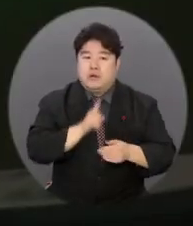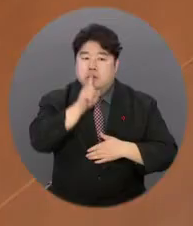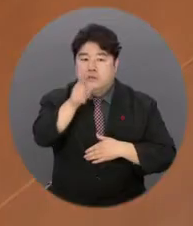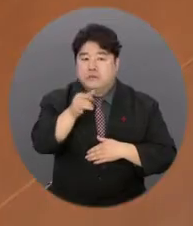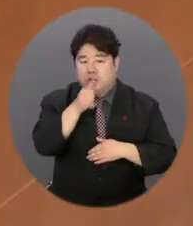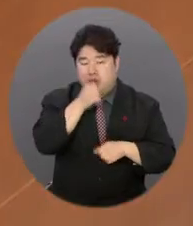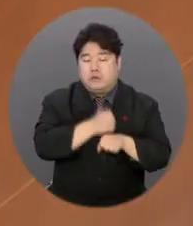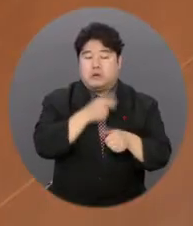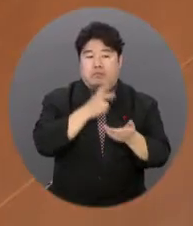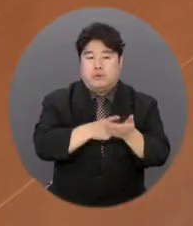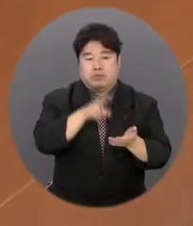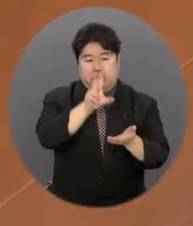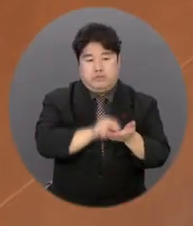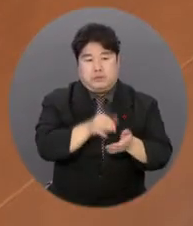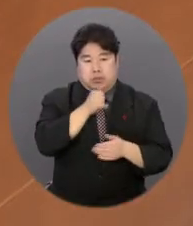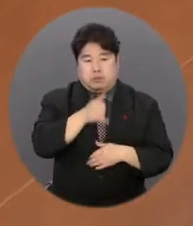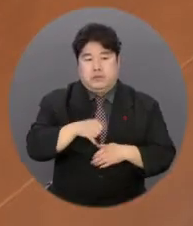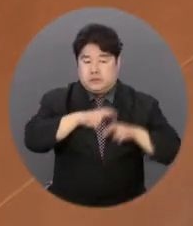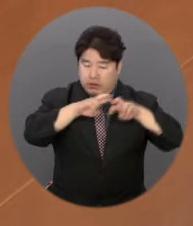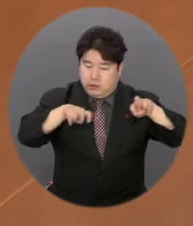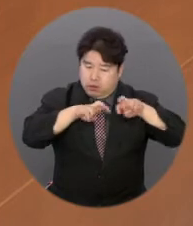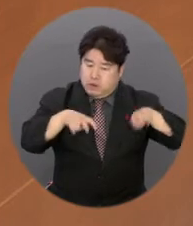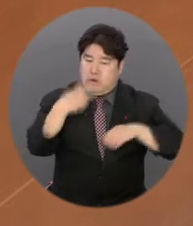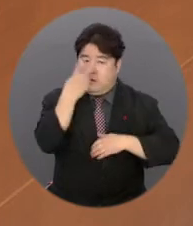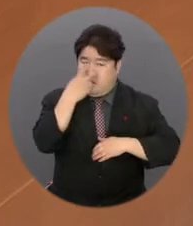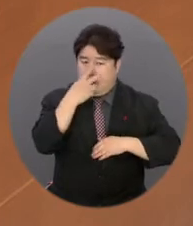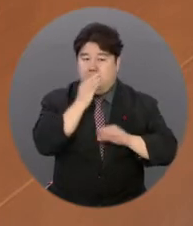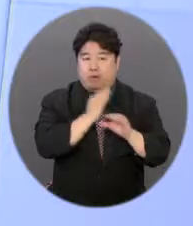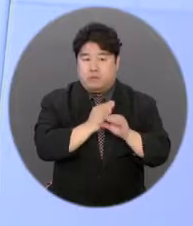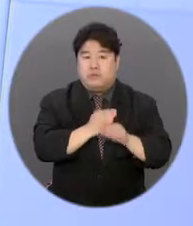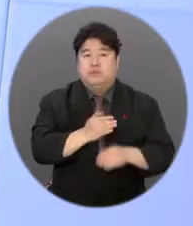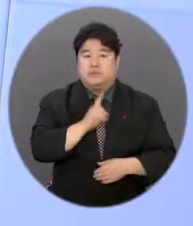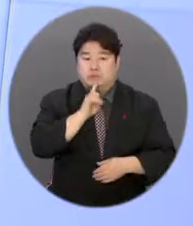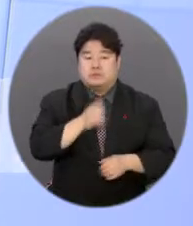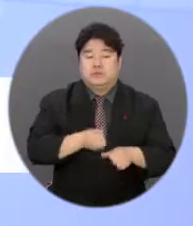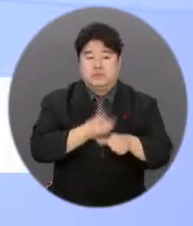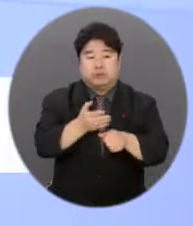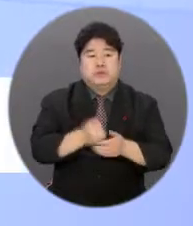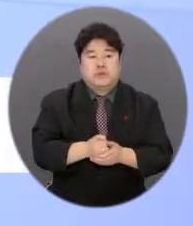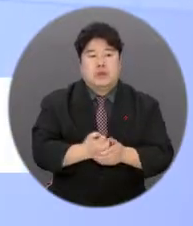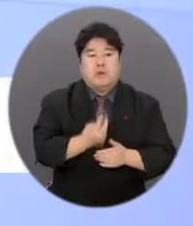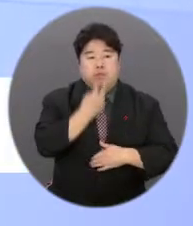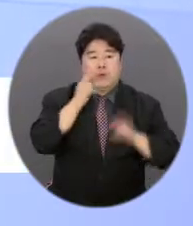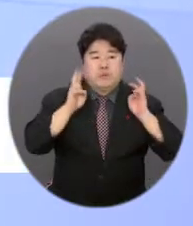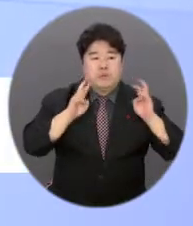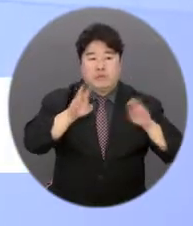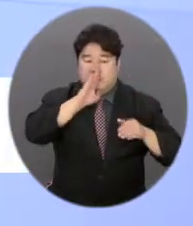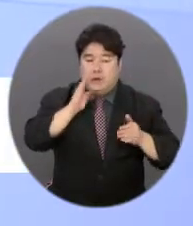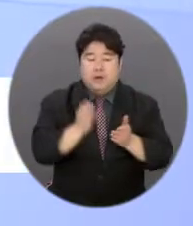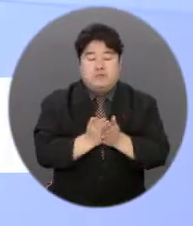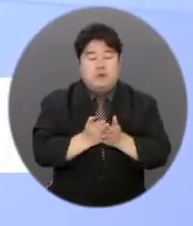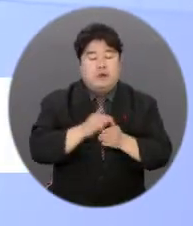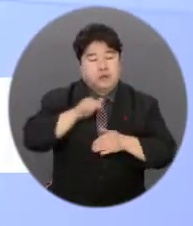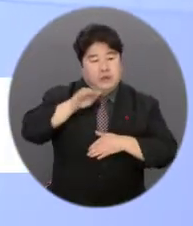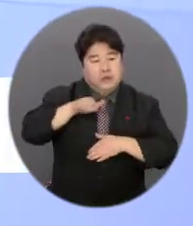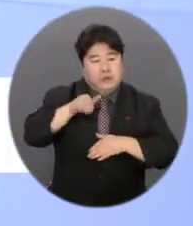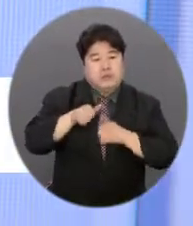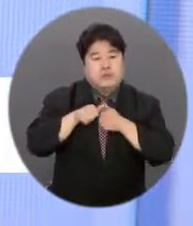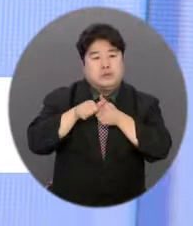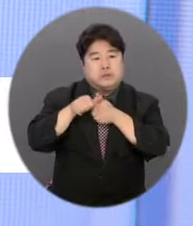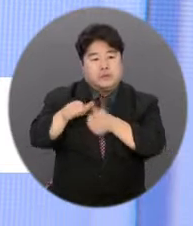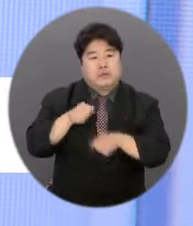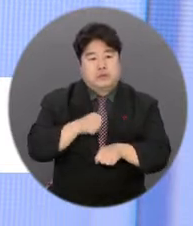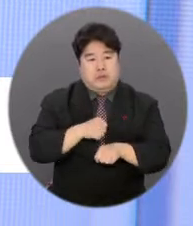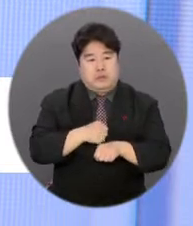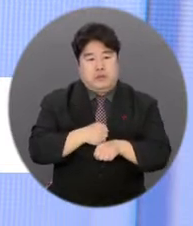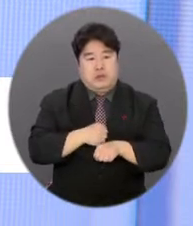법적인 문제점이 있는지 들여다 보고 있는 것으로 알려졌습니다 보험 회사가 자차 미적인 시즌에 따라서 언더라이팅 기초도